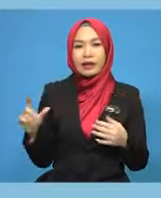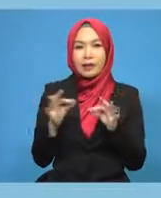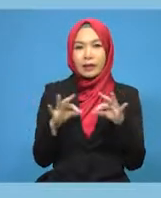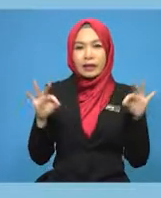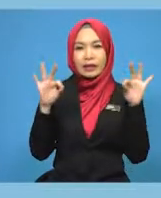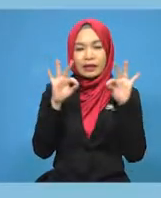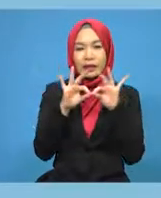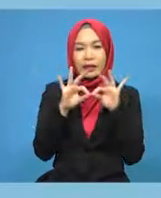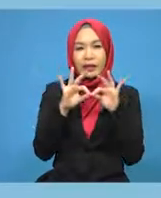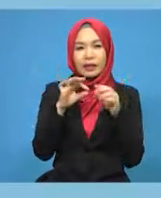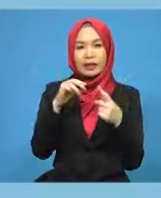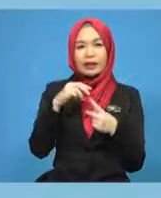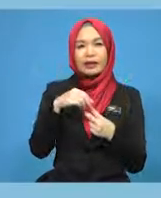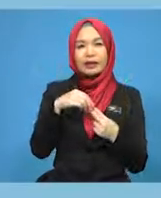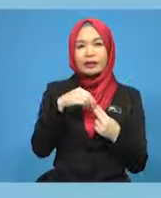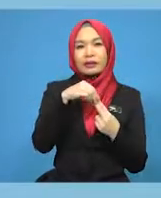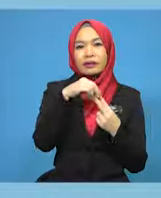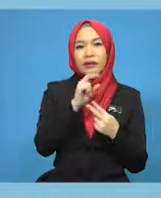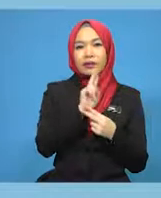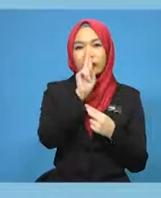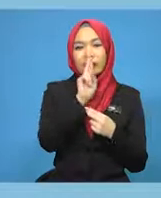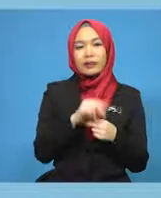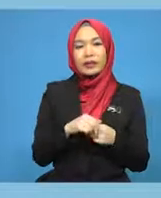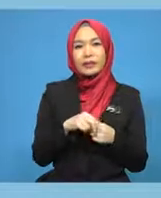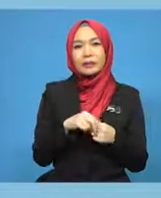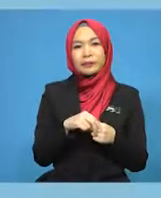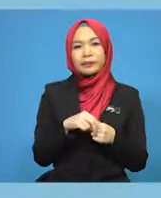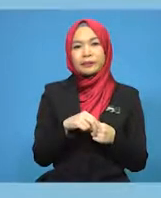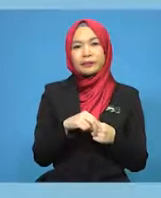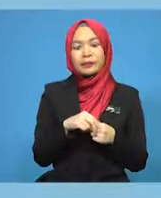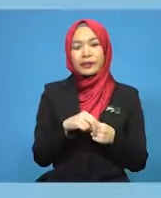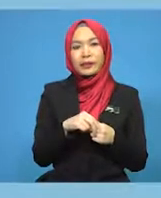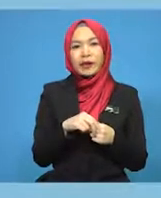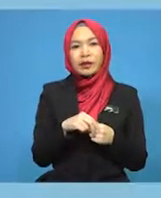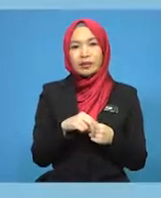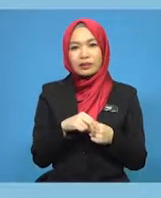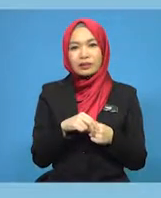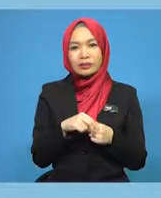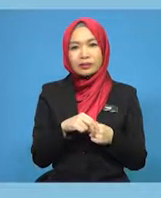pertama sebelum pelanggan menilai perkara-perkara yang lain.